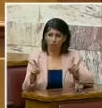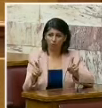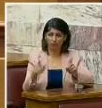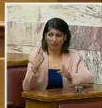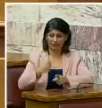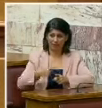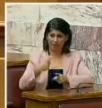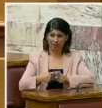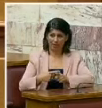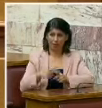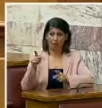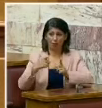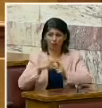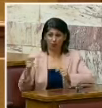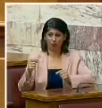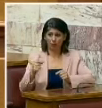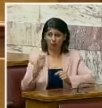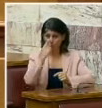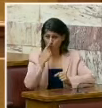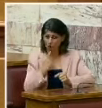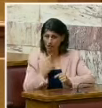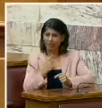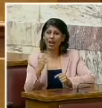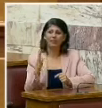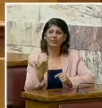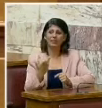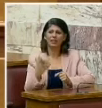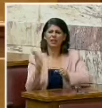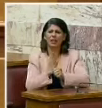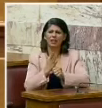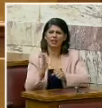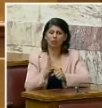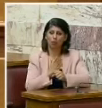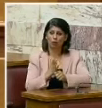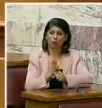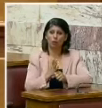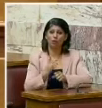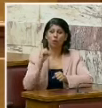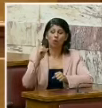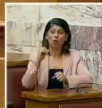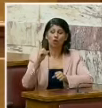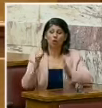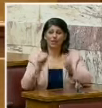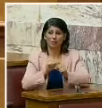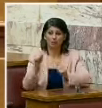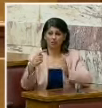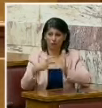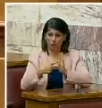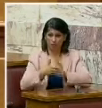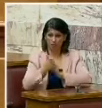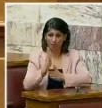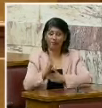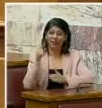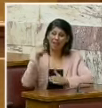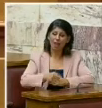Ελλάδα από την Κύπρο και από την Πορτογαλία, ήταν το καταστροφικό πρώτο εξάμηνο του 2015, για το οποίο